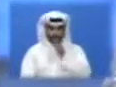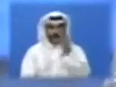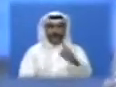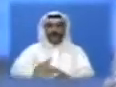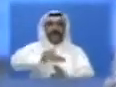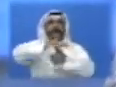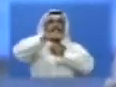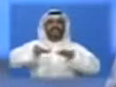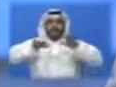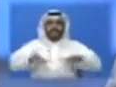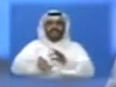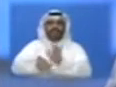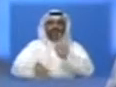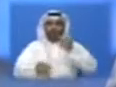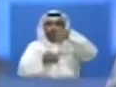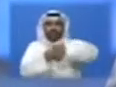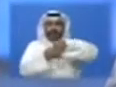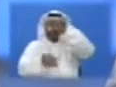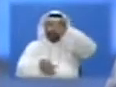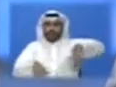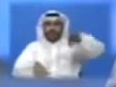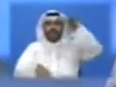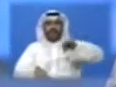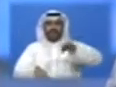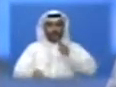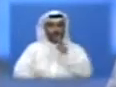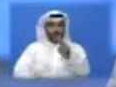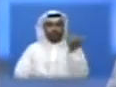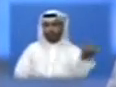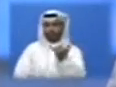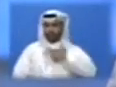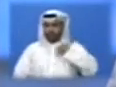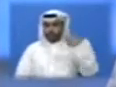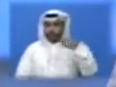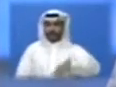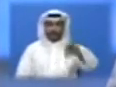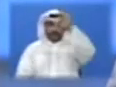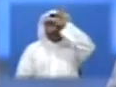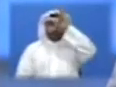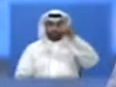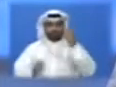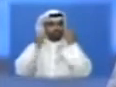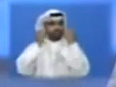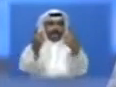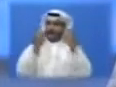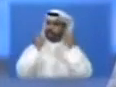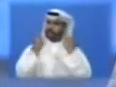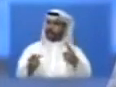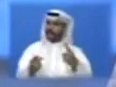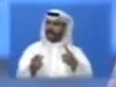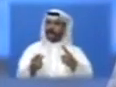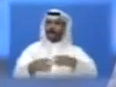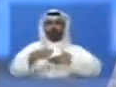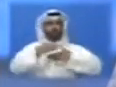أكد رئيس مجلس الأمة مرزوق علي الغانم أن رجال الأمن في الكويت كانوا وما زالوا يقدمون أروع